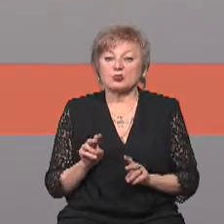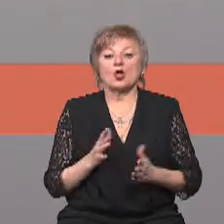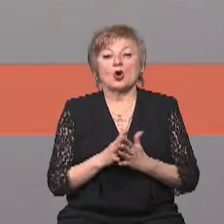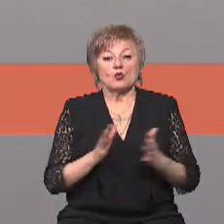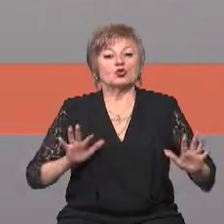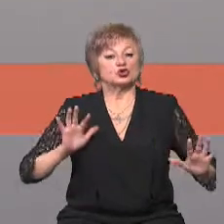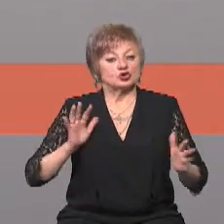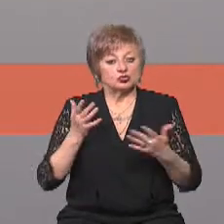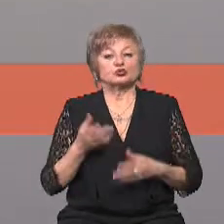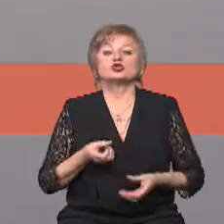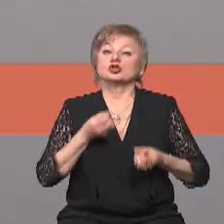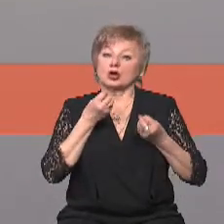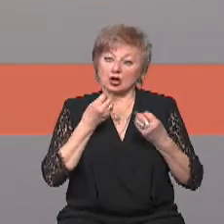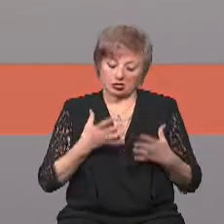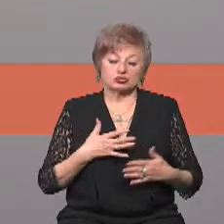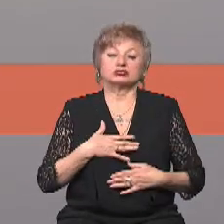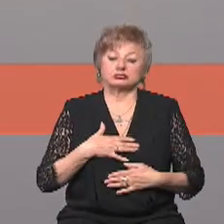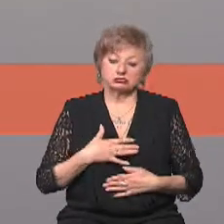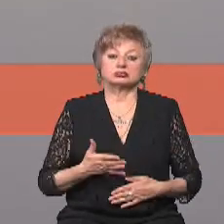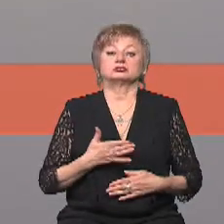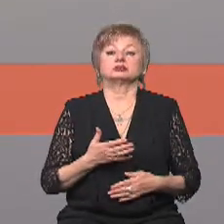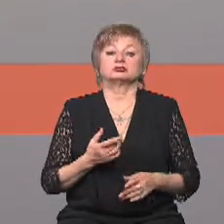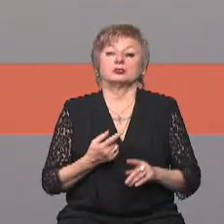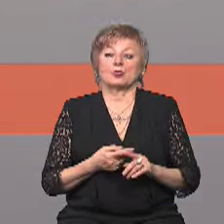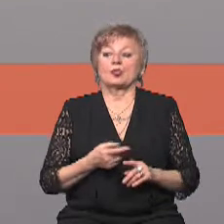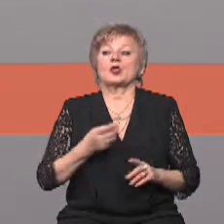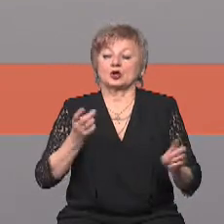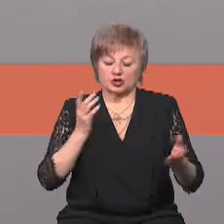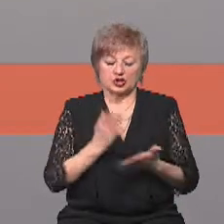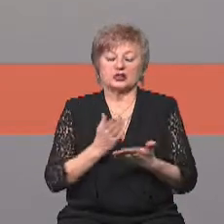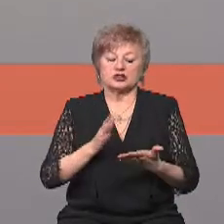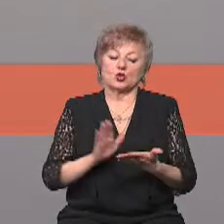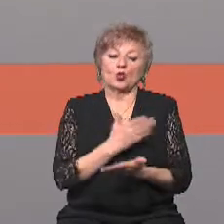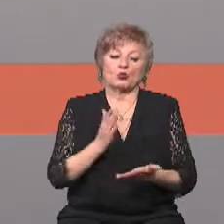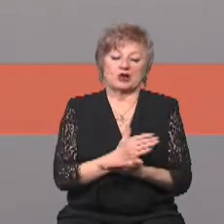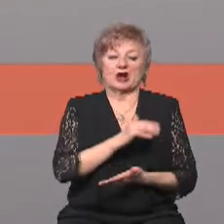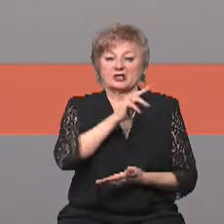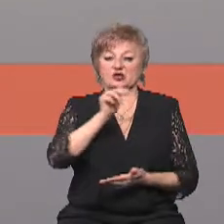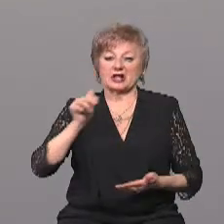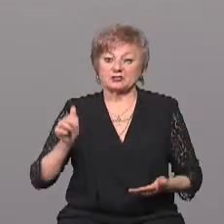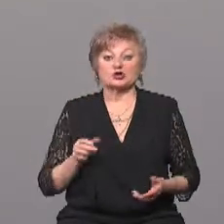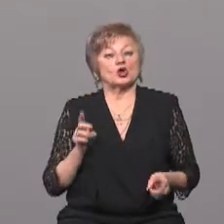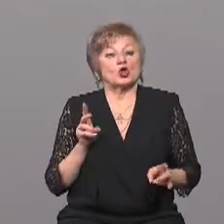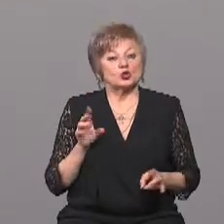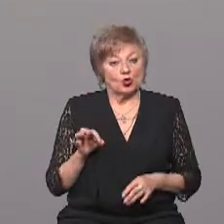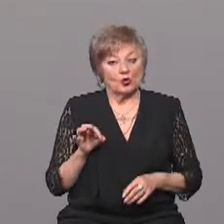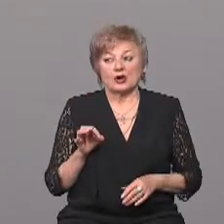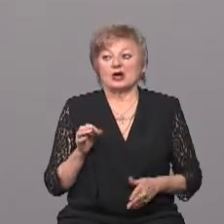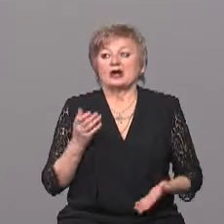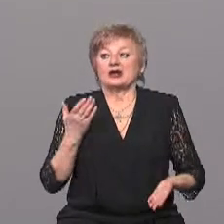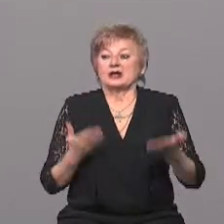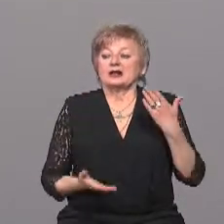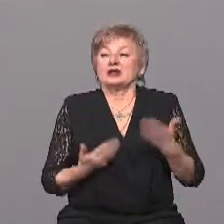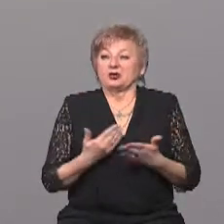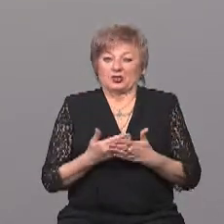випадків вони позитивно реагують, і ми відслідковуємо, що дійсно прибирають ці написи. Але для того випадку, якщо,